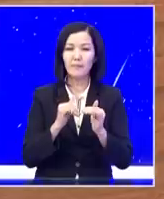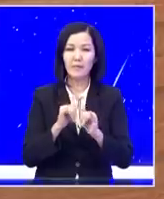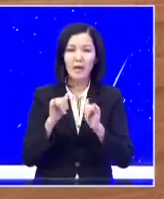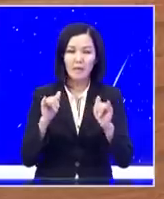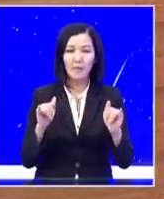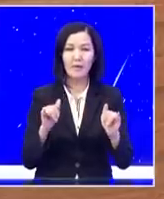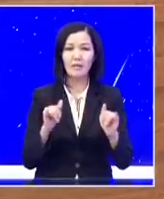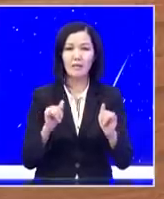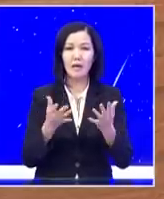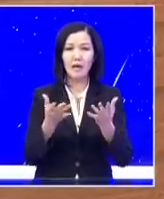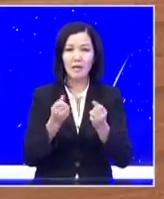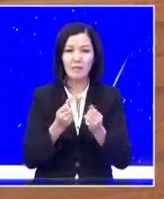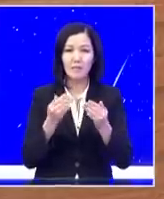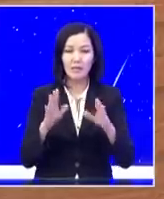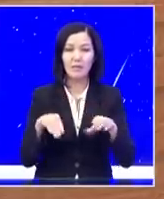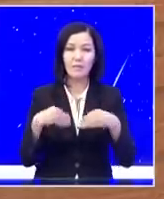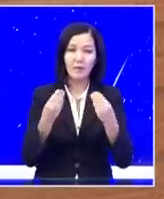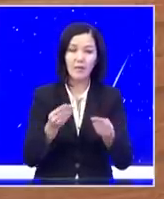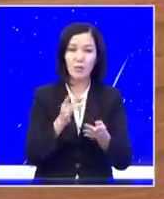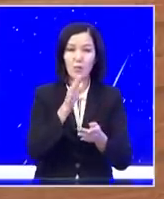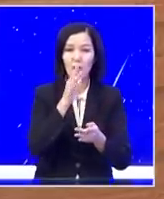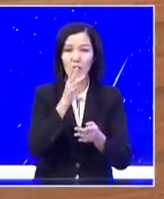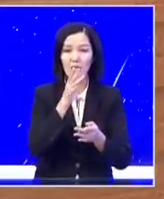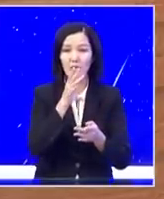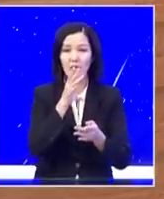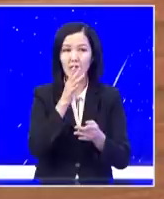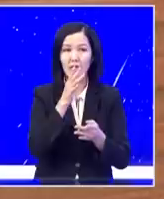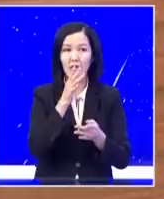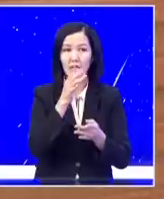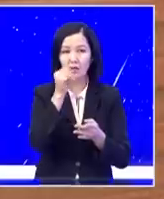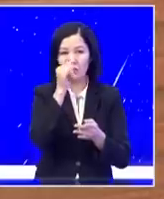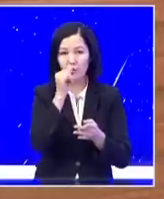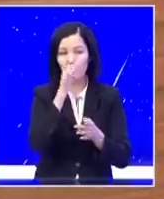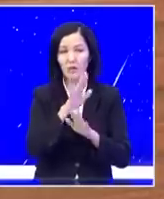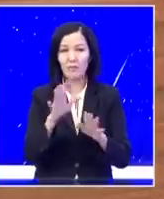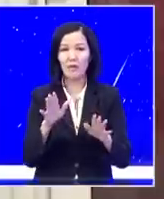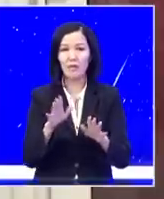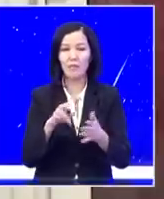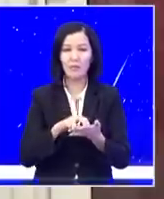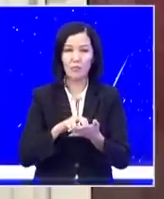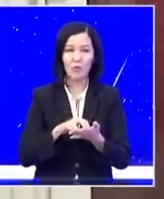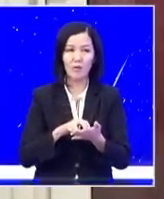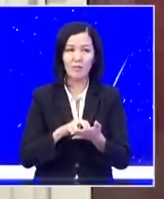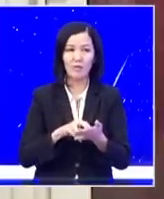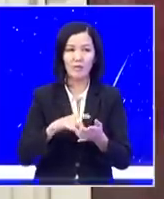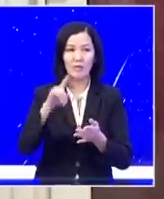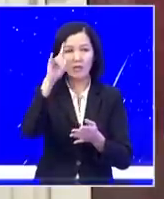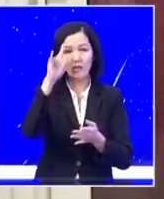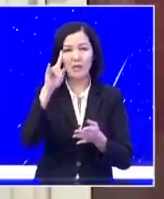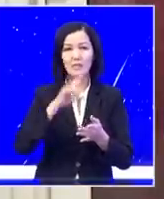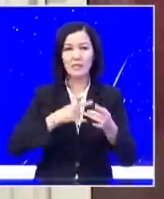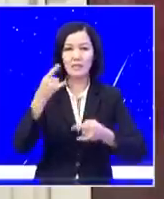Осы аларымды алып, енді беретін жасқа жетіп едім. Соны үлгірмей қалам ба деп қорқам деп. Қазақстан